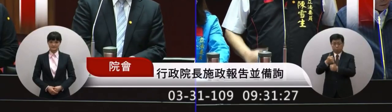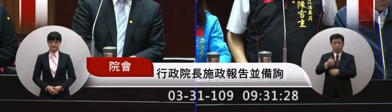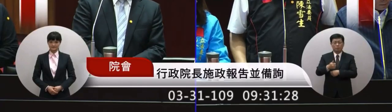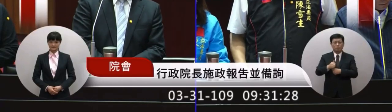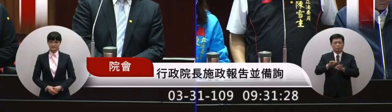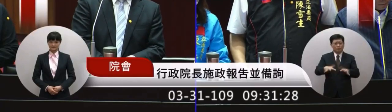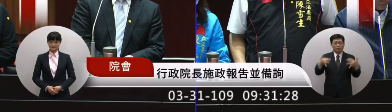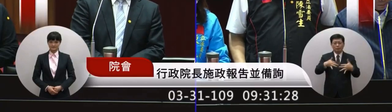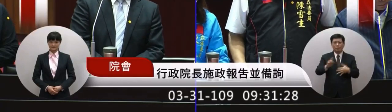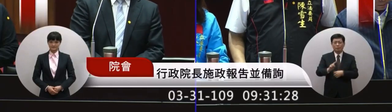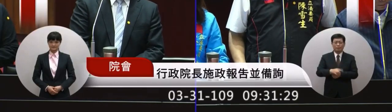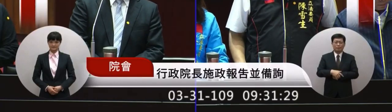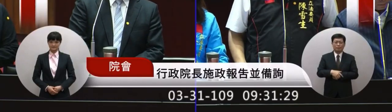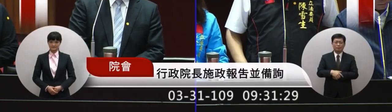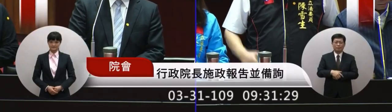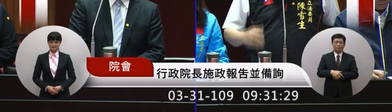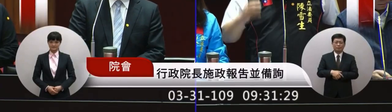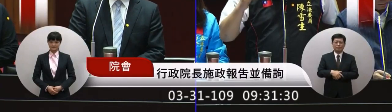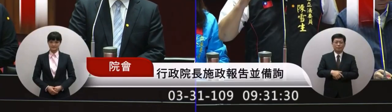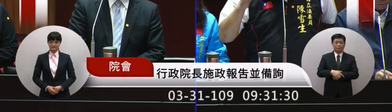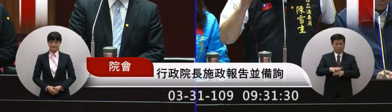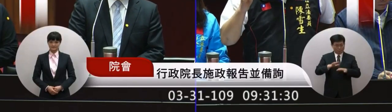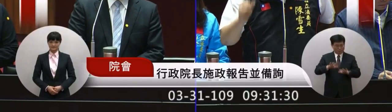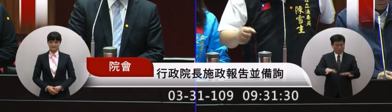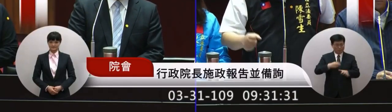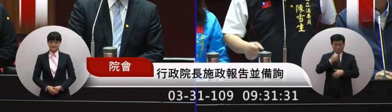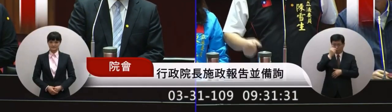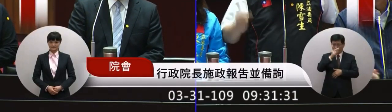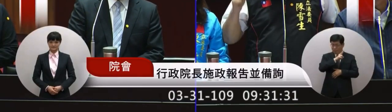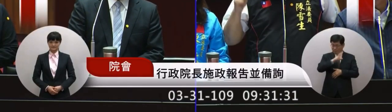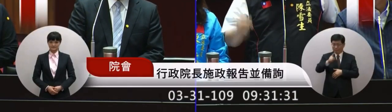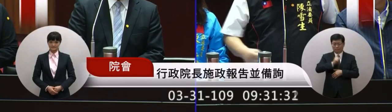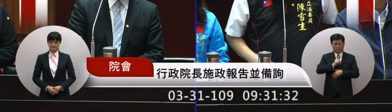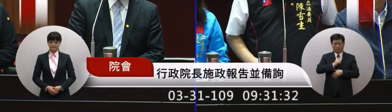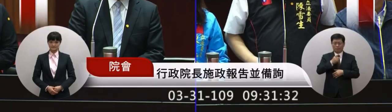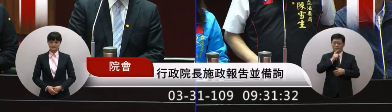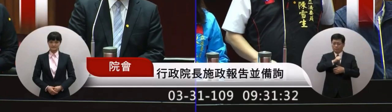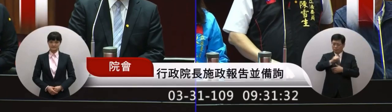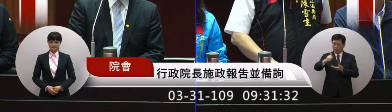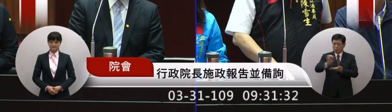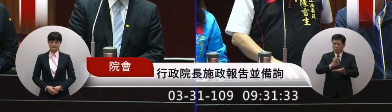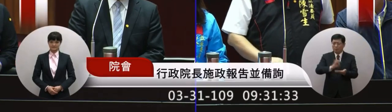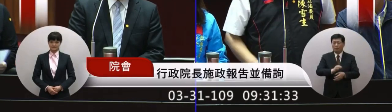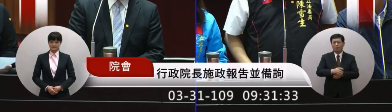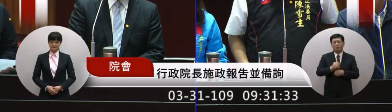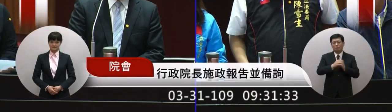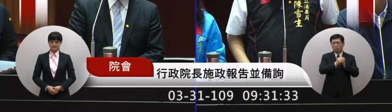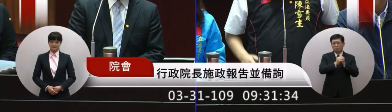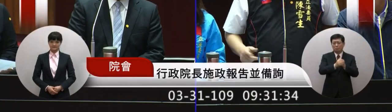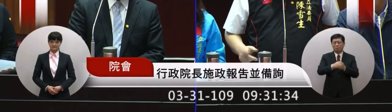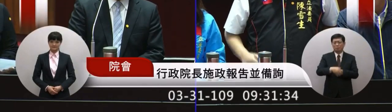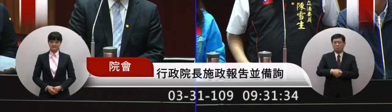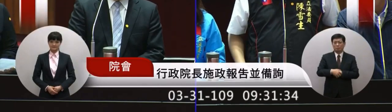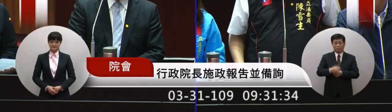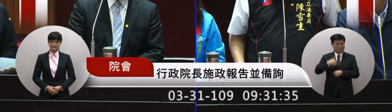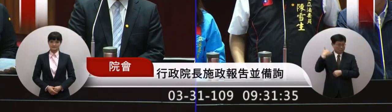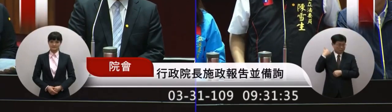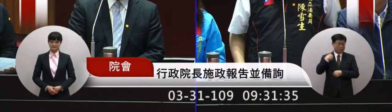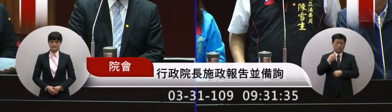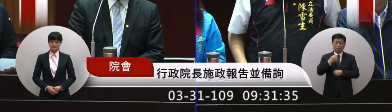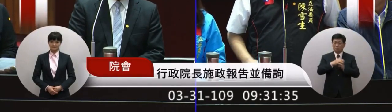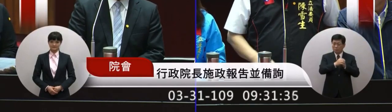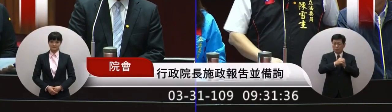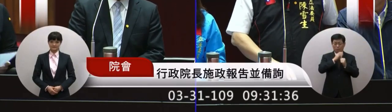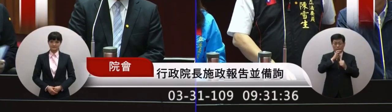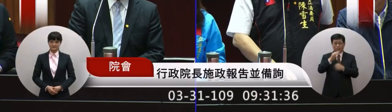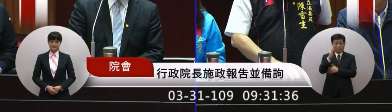了。问题我们要有特色的商品，要特色的产品，所以我拜托啊，我之前拜托财政部